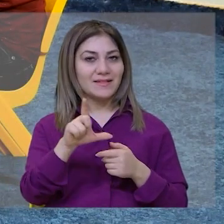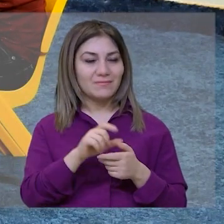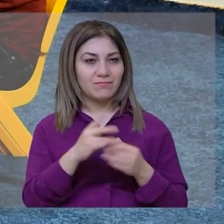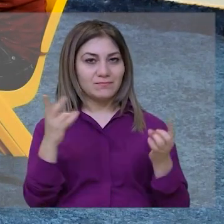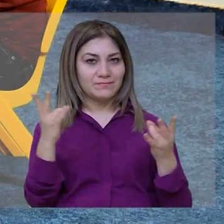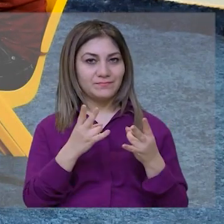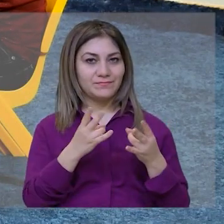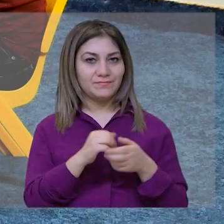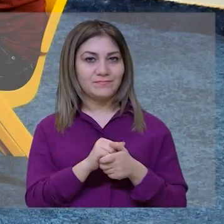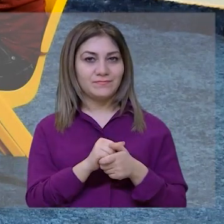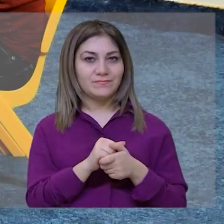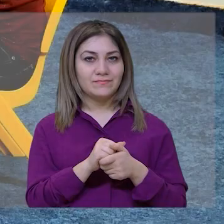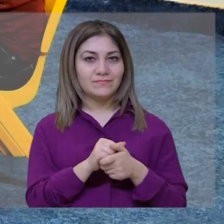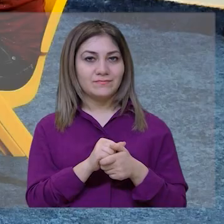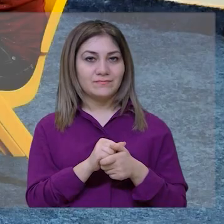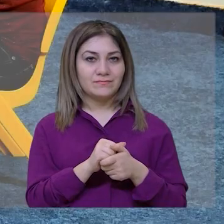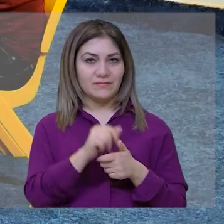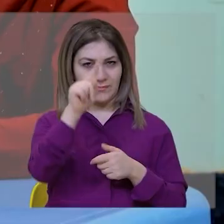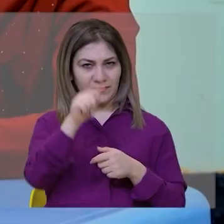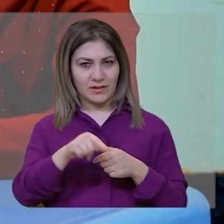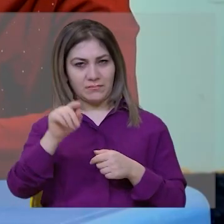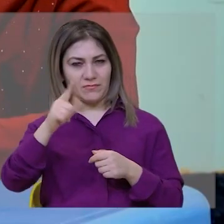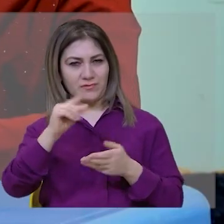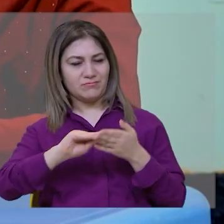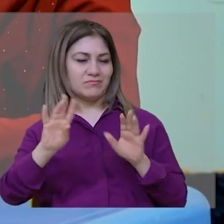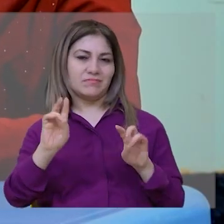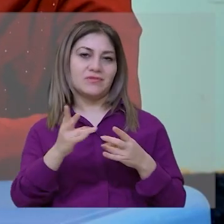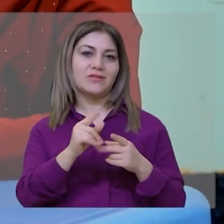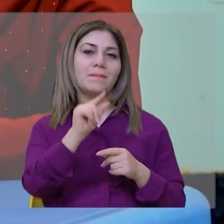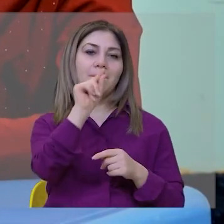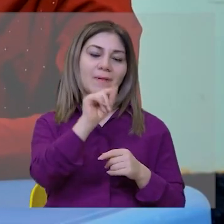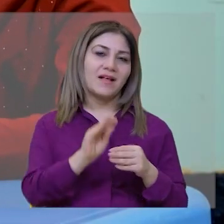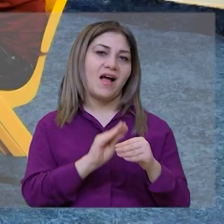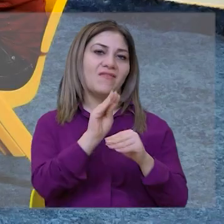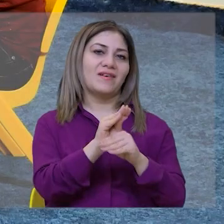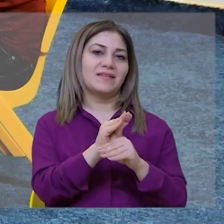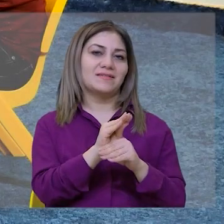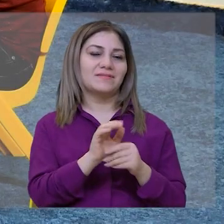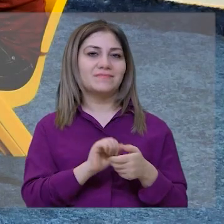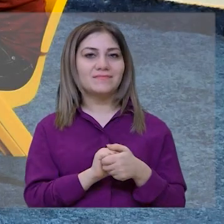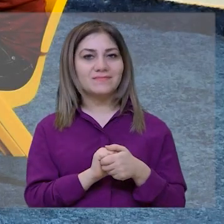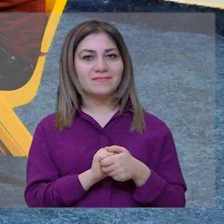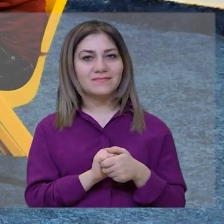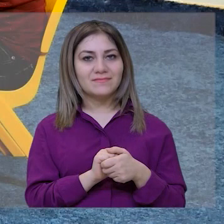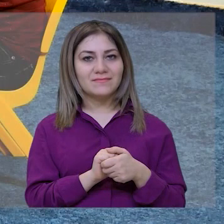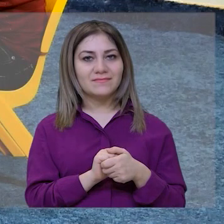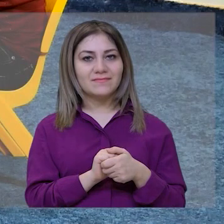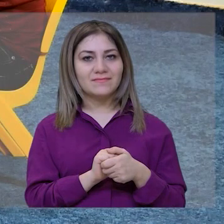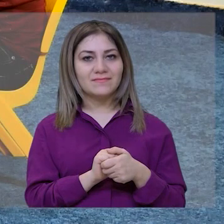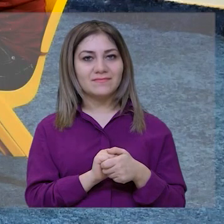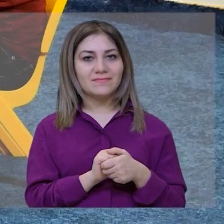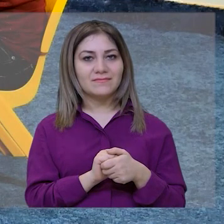Մեծատառով։ Մեծատառ։ Հիմա ինչ եմ անում, գիծ եմ քաշում, գրում եմ մեծատառ։ Ոչ, մասնիկը կարող ենք ավելացնել։ Մասնիկը կարող եք ավելացնել,